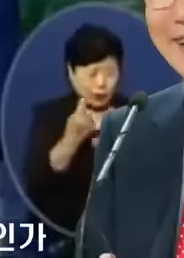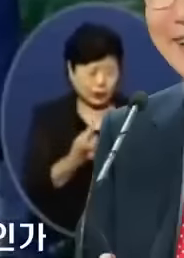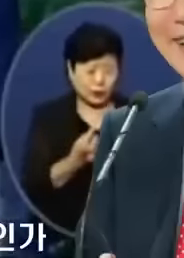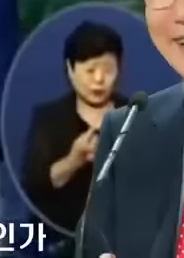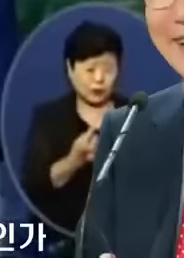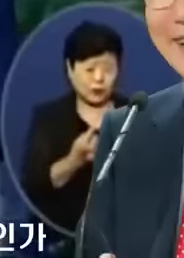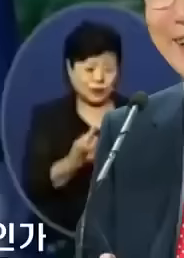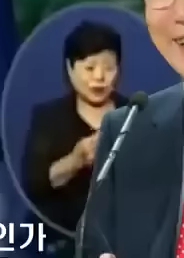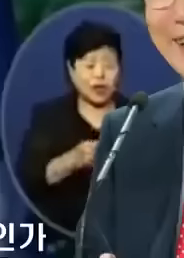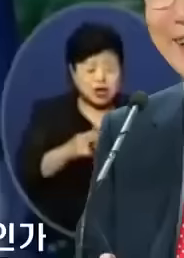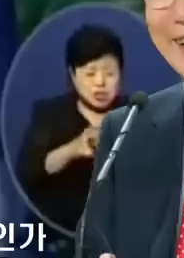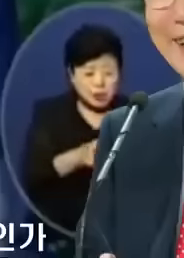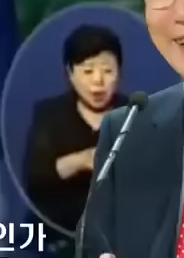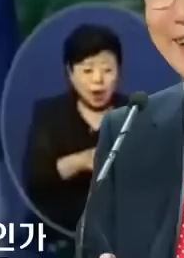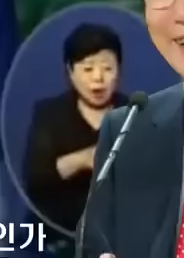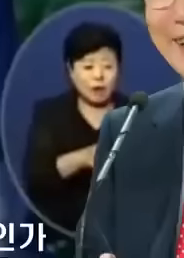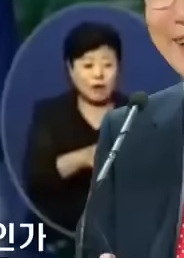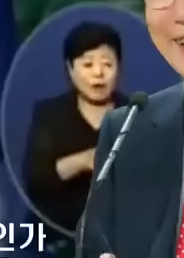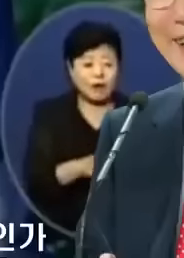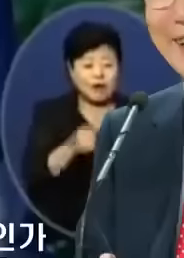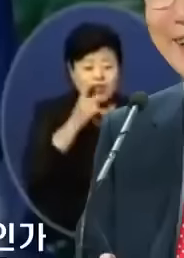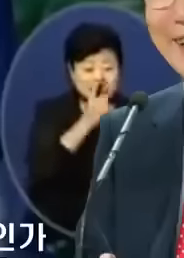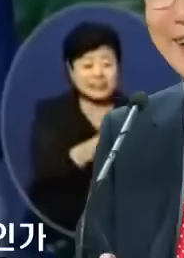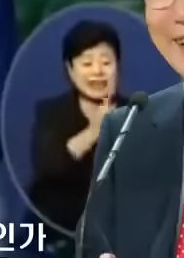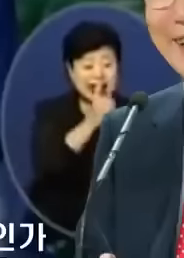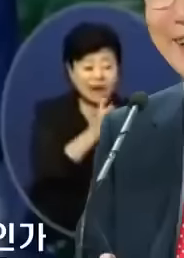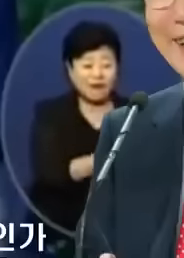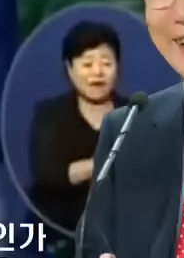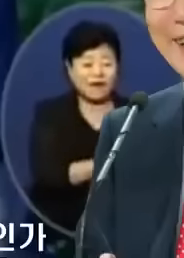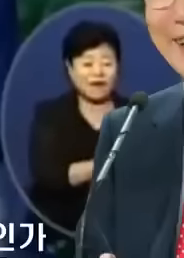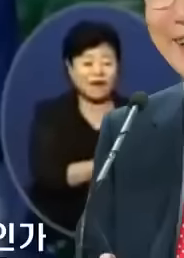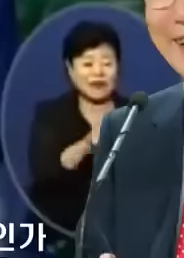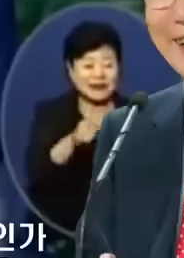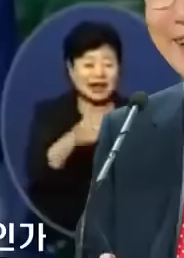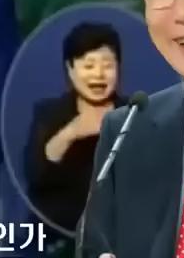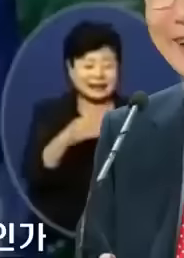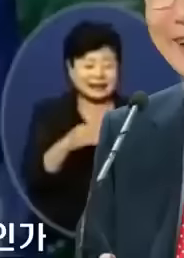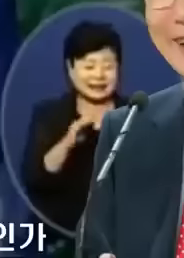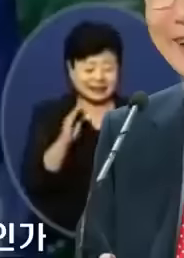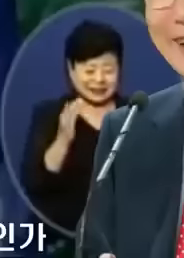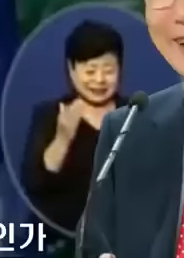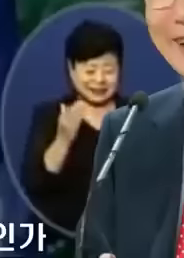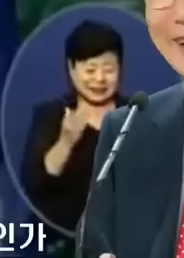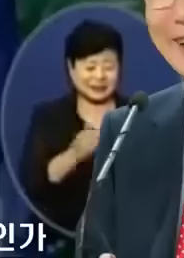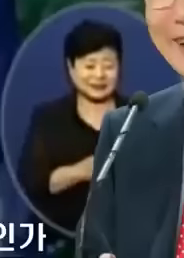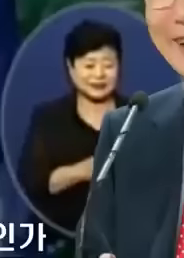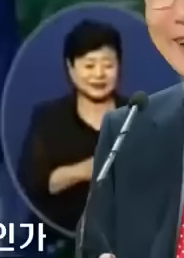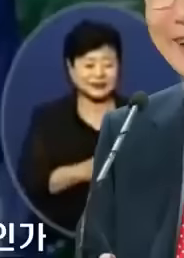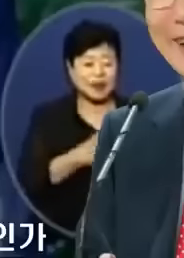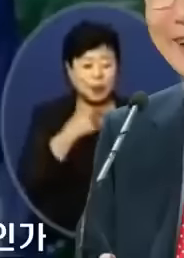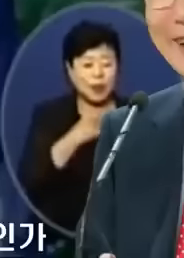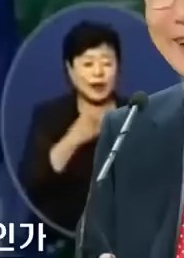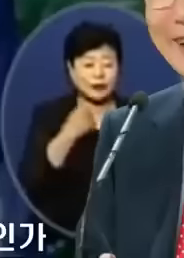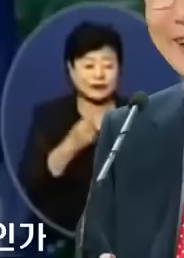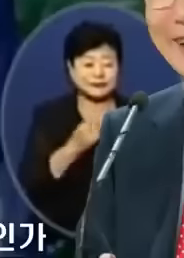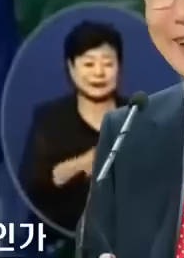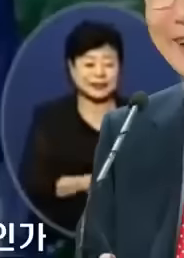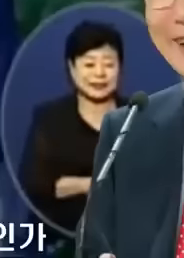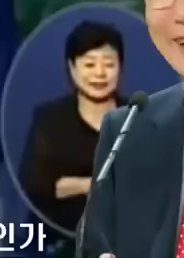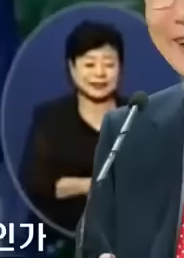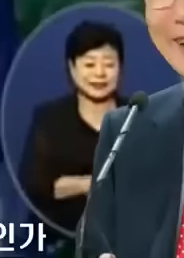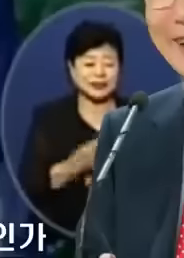다가와도 극복하고 승리하고 나가는 자들이 되기를 원하고 계신